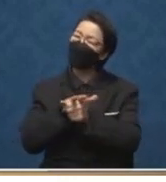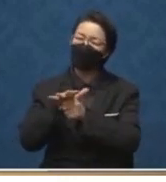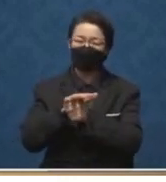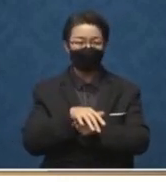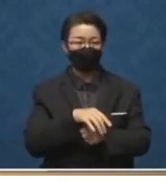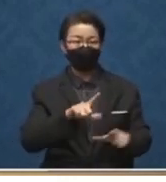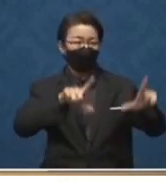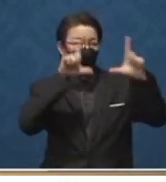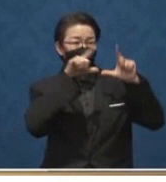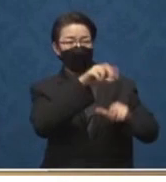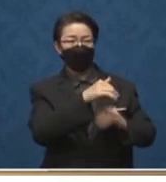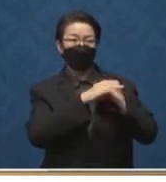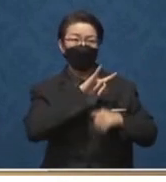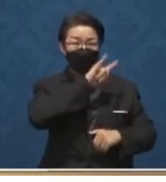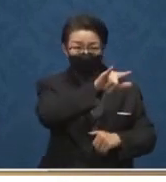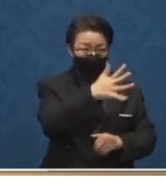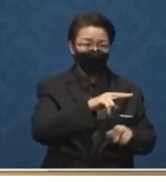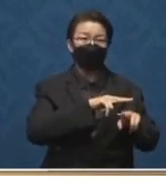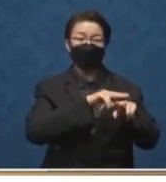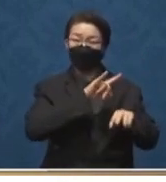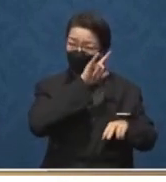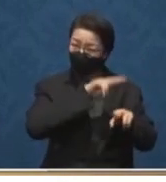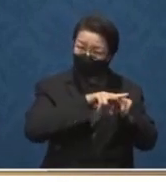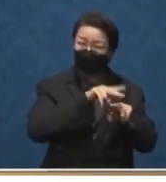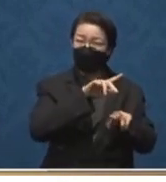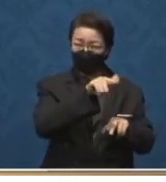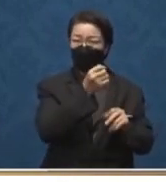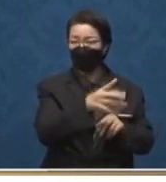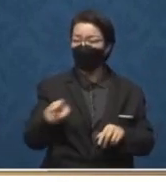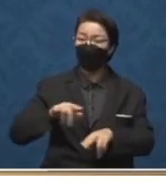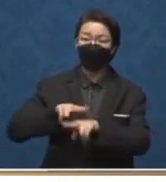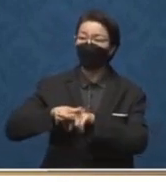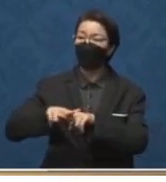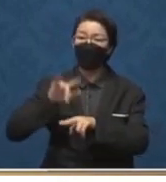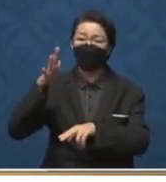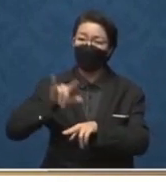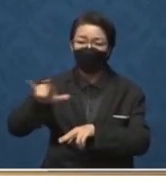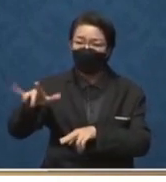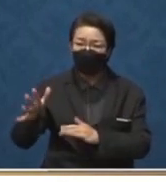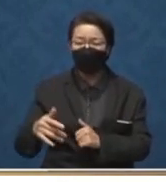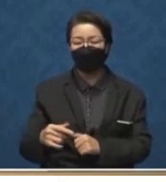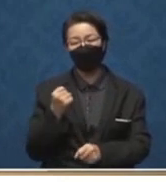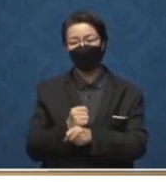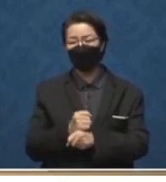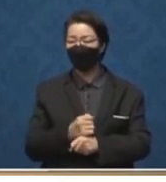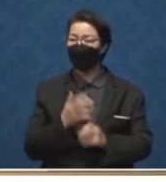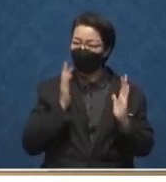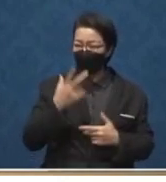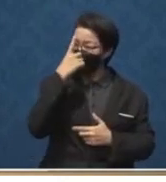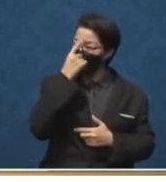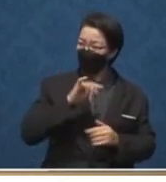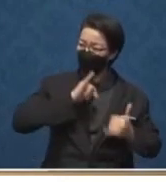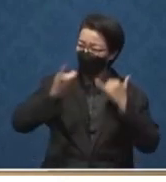รถไฟก็ไมม เครองบน ไมมธรมทานก็ไปรถสวตัวนแล้ครักเลยทำใหการทเที่วมัไม่สามารถทจะเจริญ